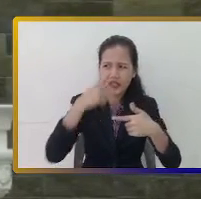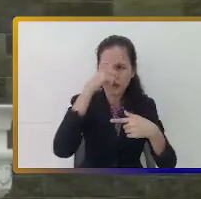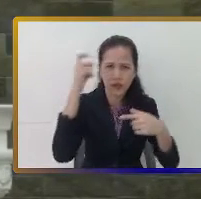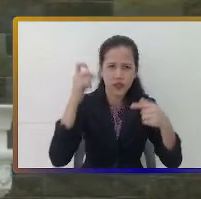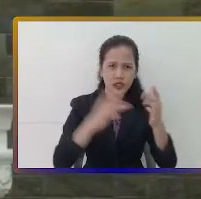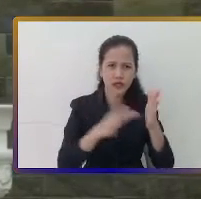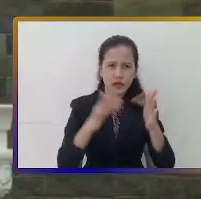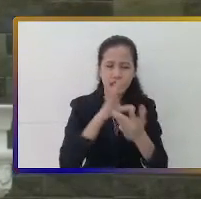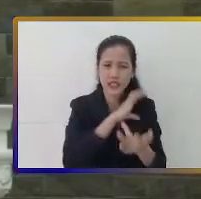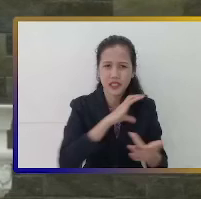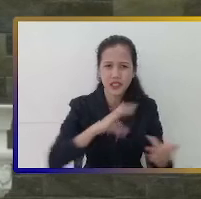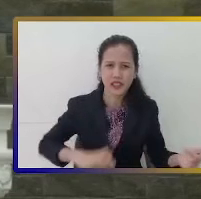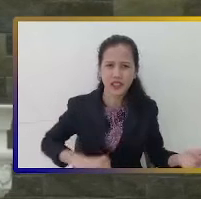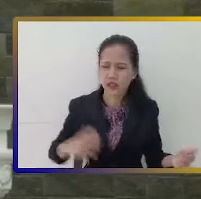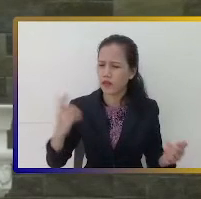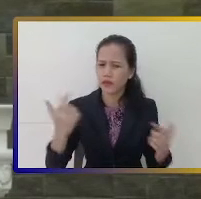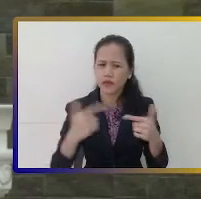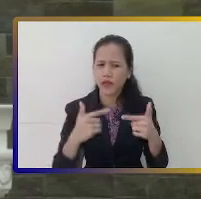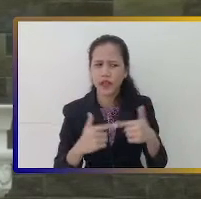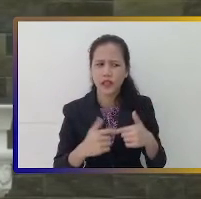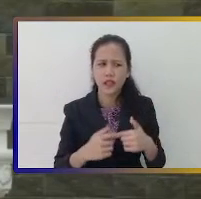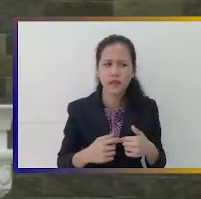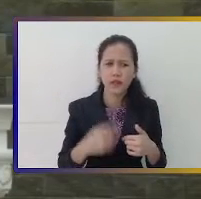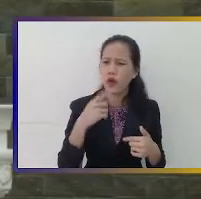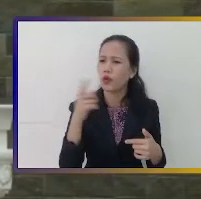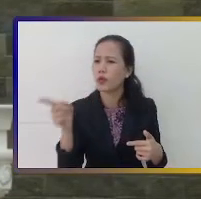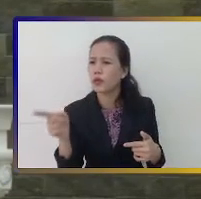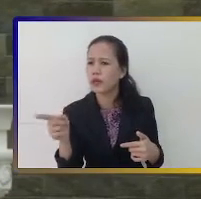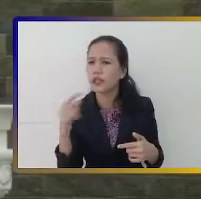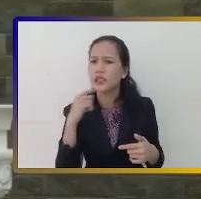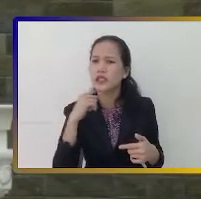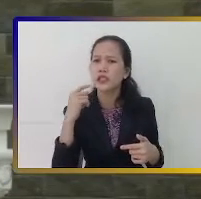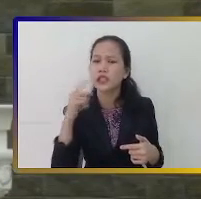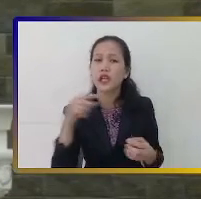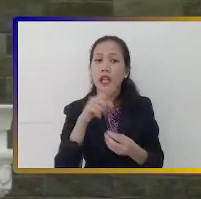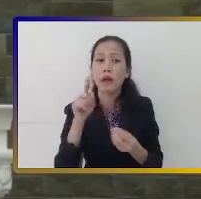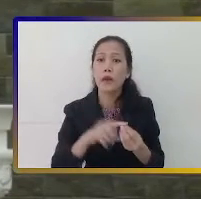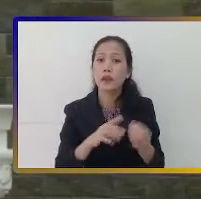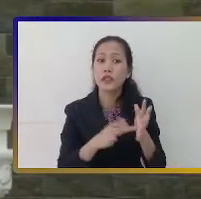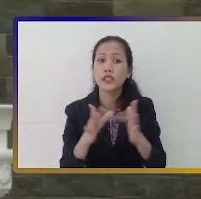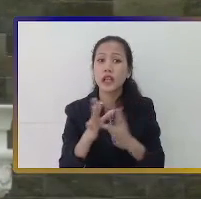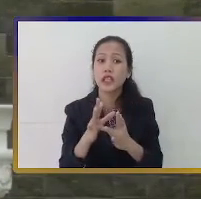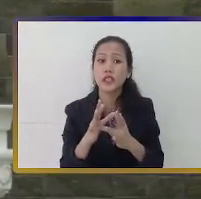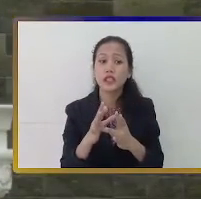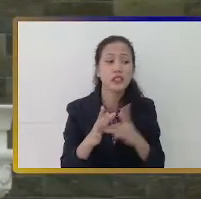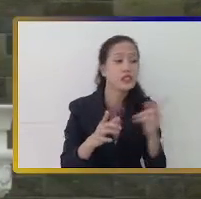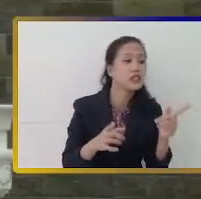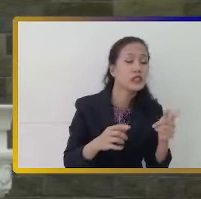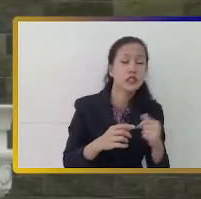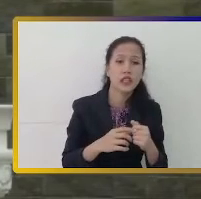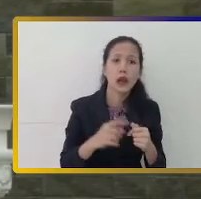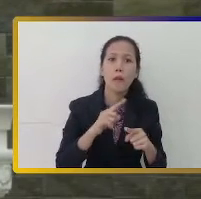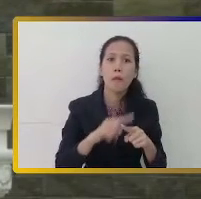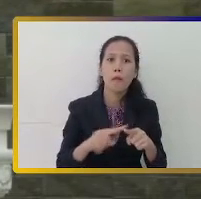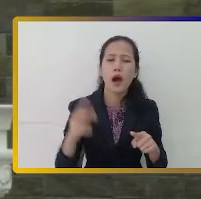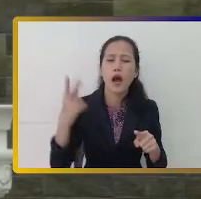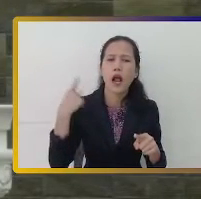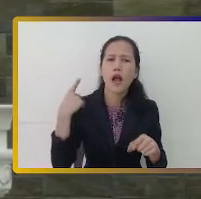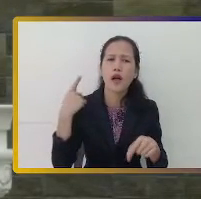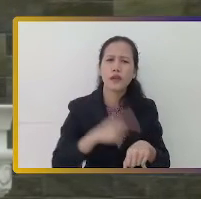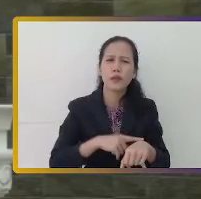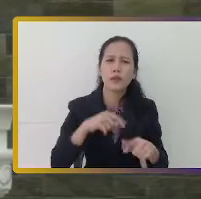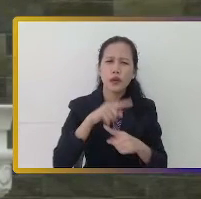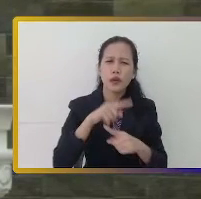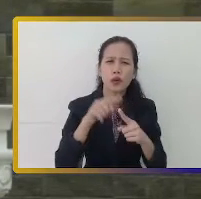Pinagpapasapasahan po nila kung sino ang magdideclare sa Panginoong Heso Kristo. Pero ano po ba, nagkaroon po ng time na naging magkaibigan po